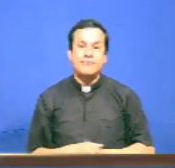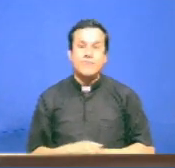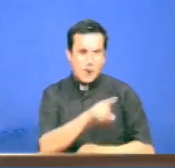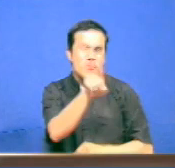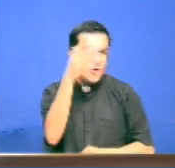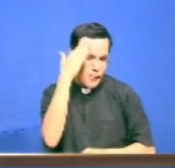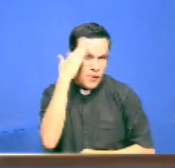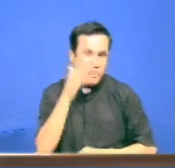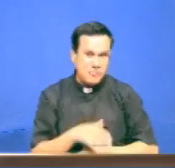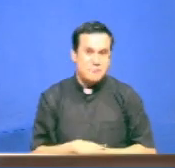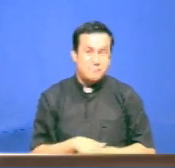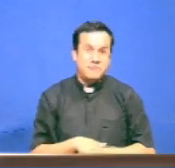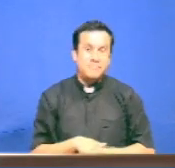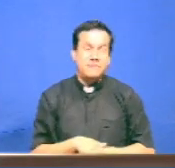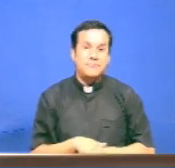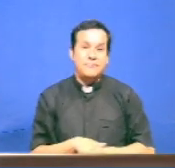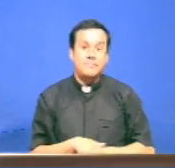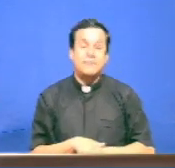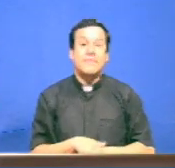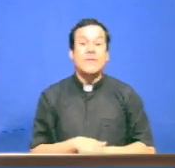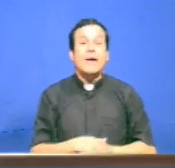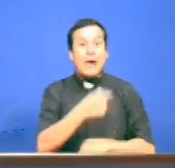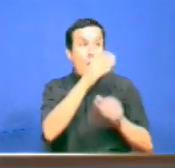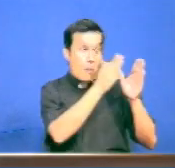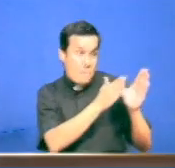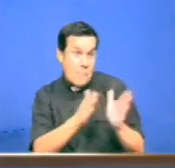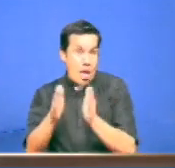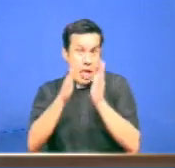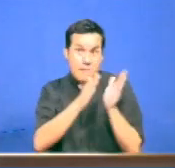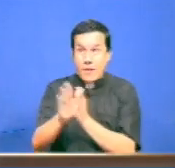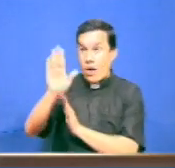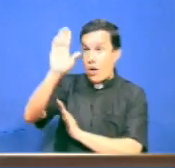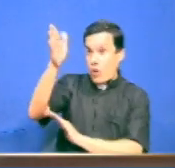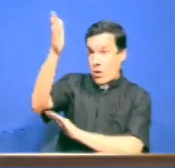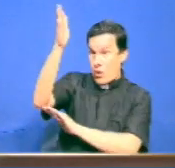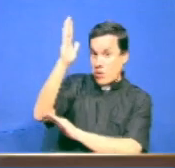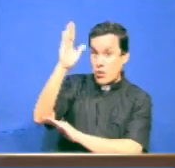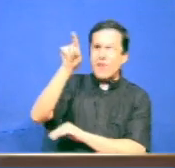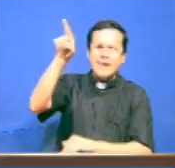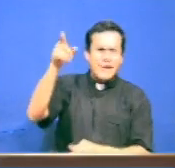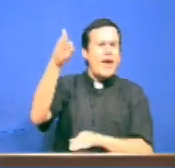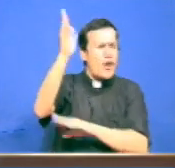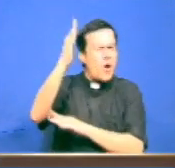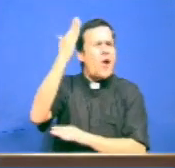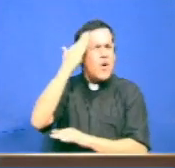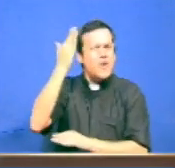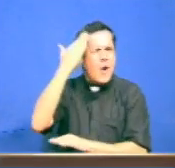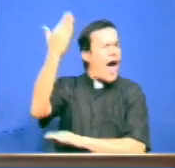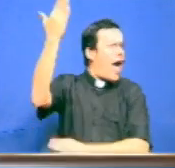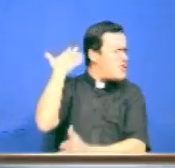Kwa azimio la Mungu na kujua kwake tangu zamani, huyu